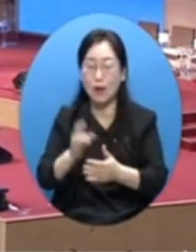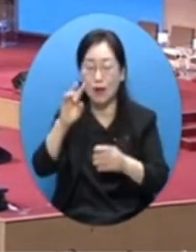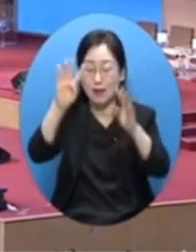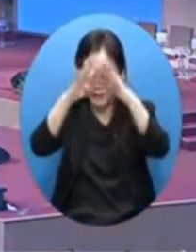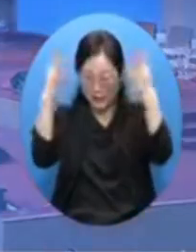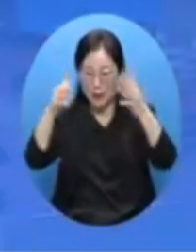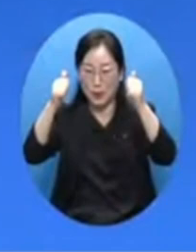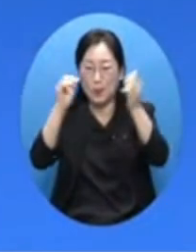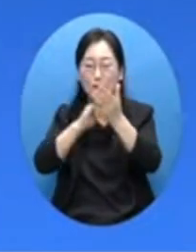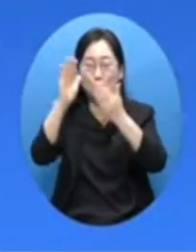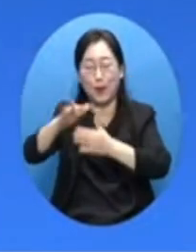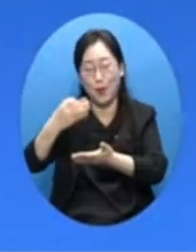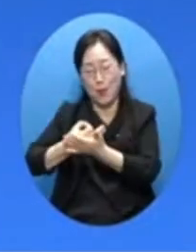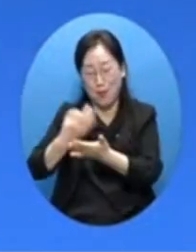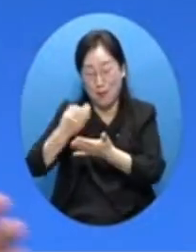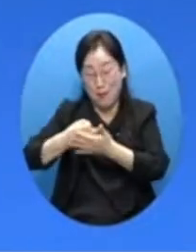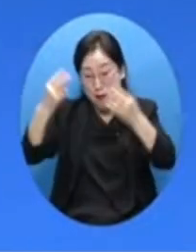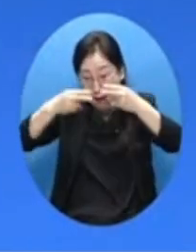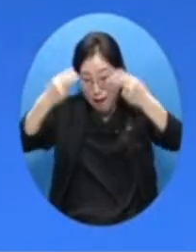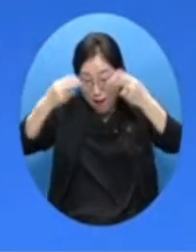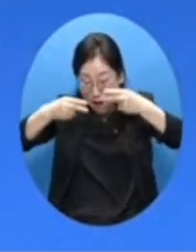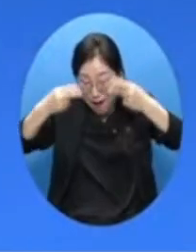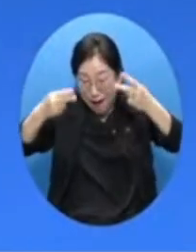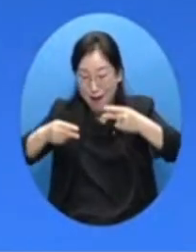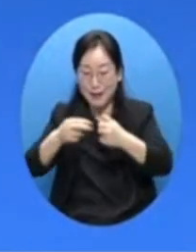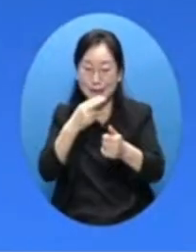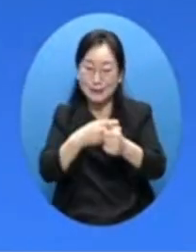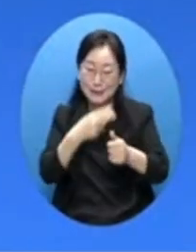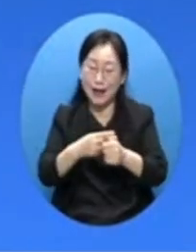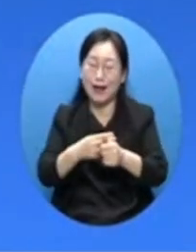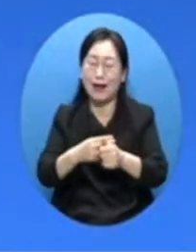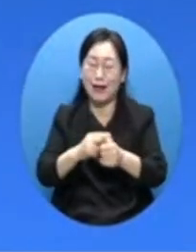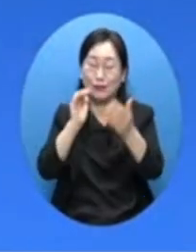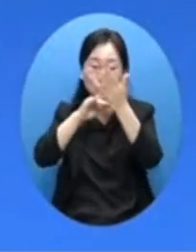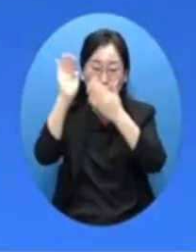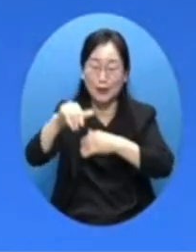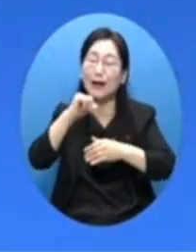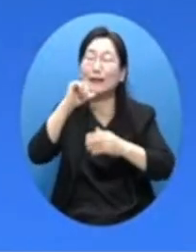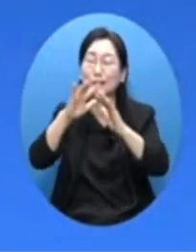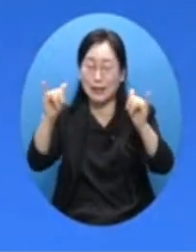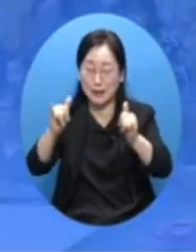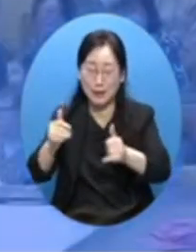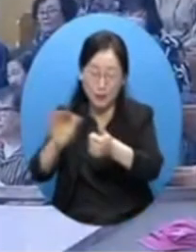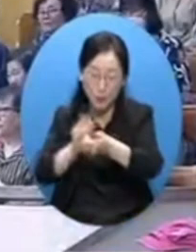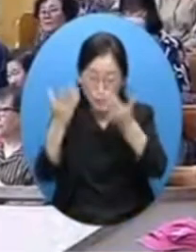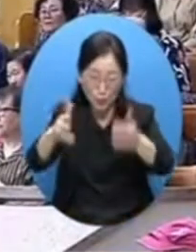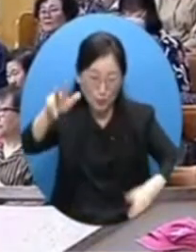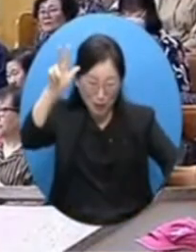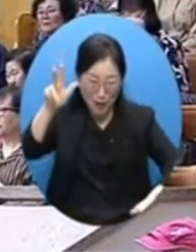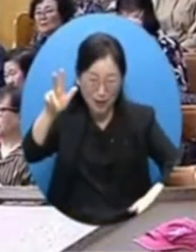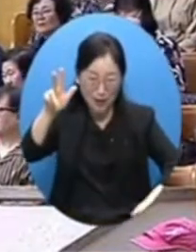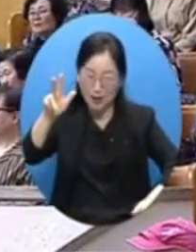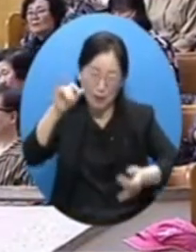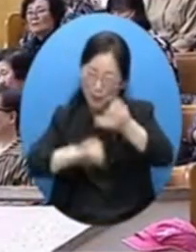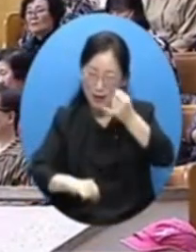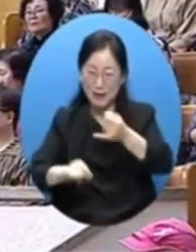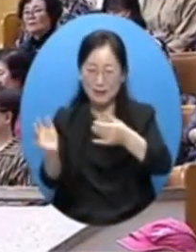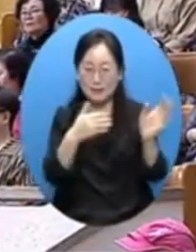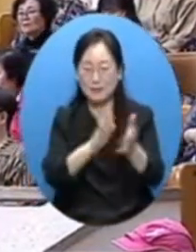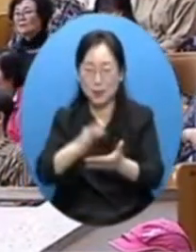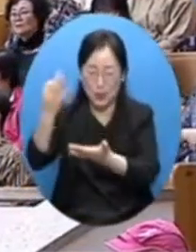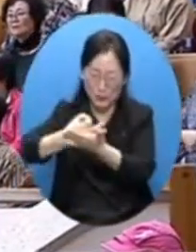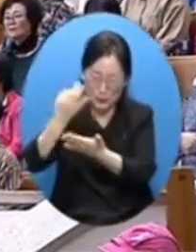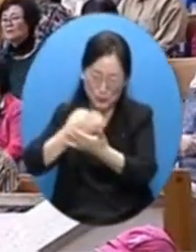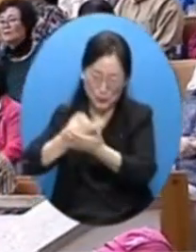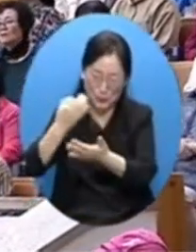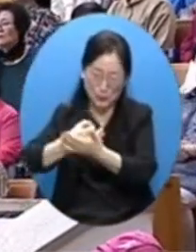그냥 돈 버는 재미에 빠져가지고 의사가 되면 가난한 일을 돌보겠다는 서원도 잊어버리고 본을 벌기 위해서